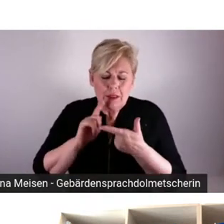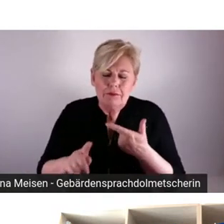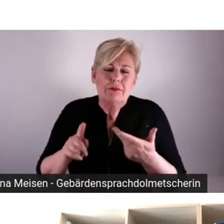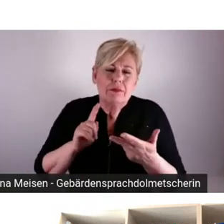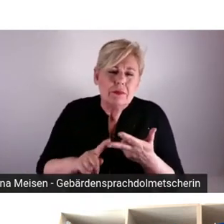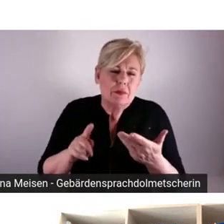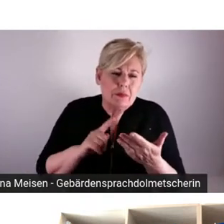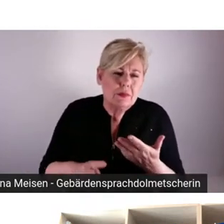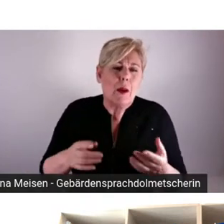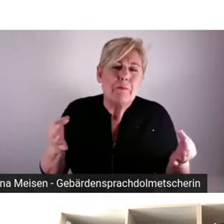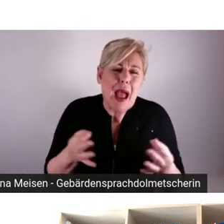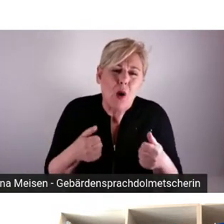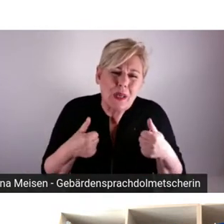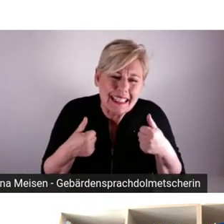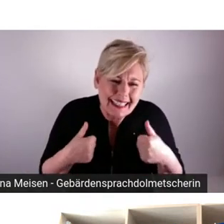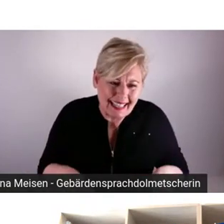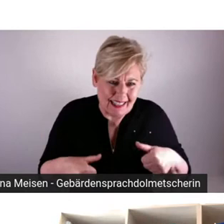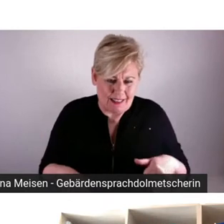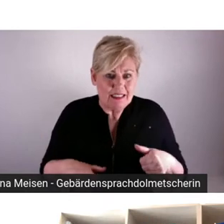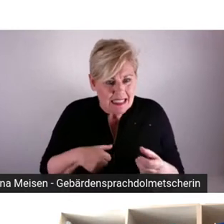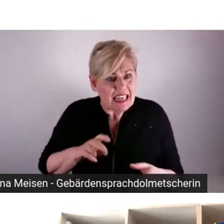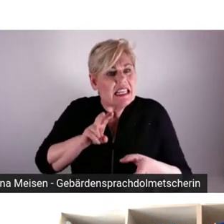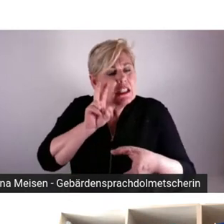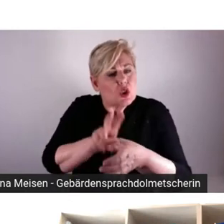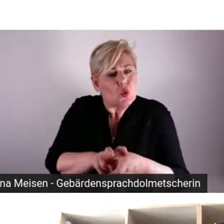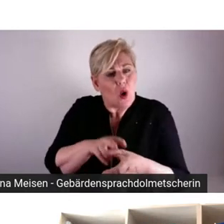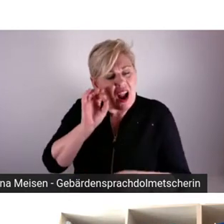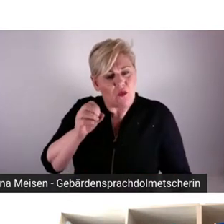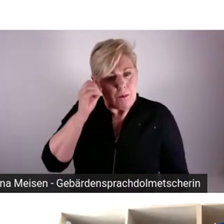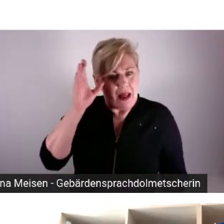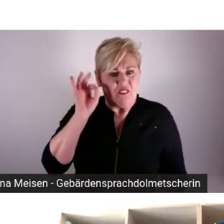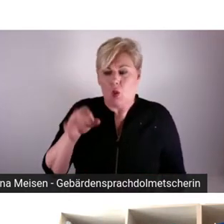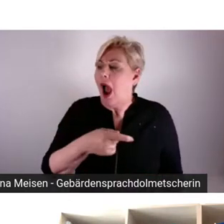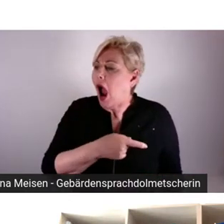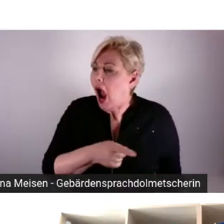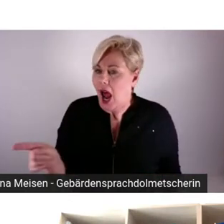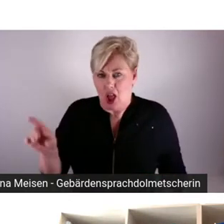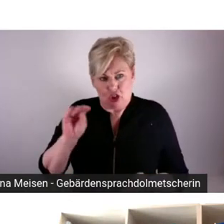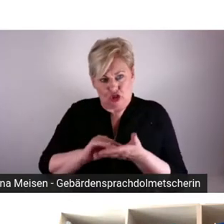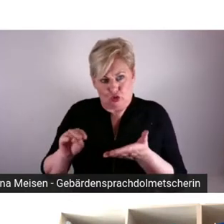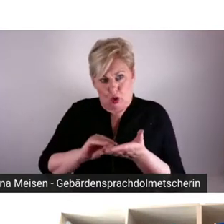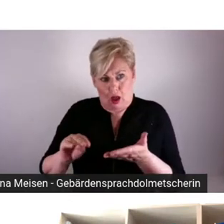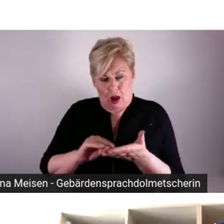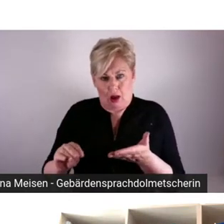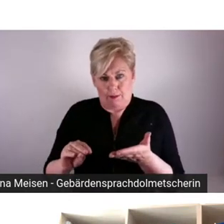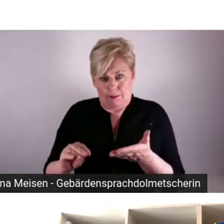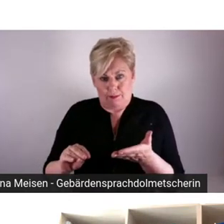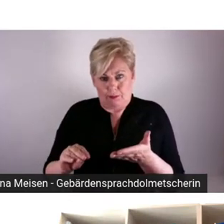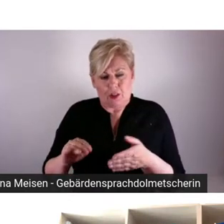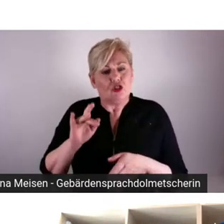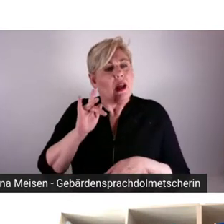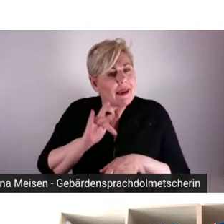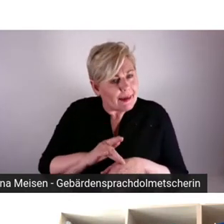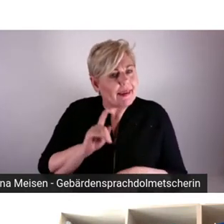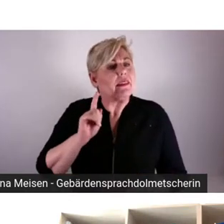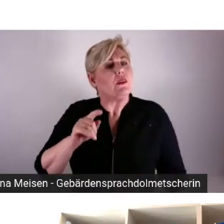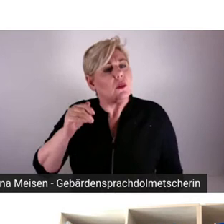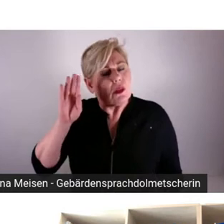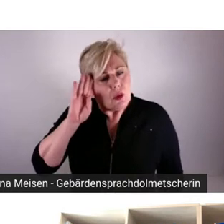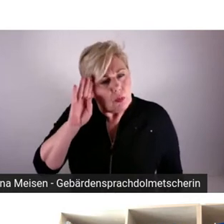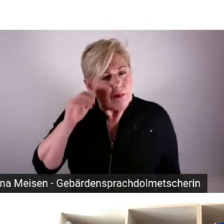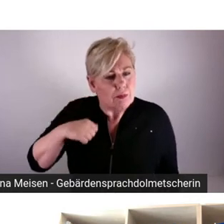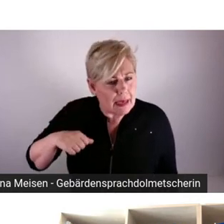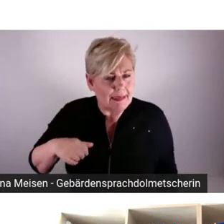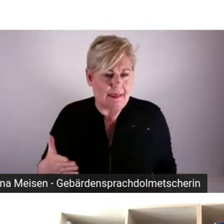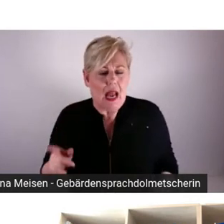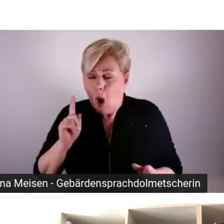notwendig, um eben wirklich den Zugang zu Bildung für alle Schülerinnen und Schüler zu ermöglichen. Das gilt für die Schule, aber natürlich dann auch für die